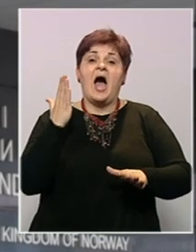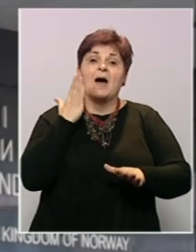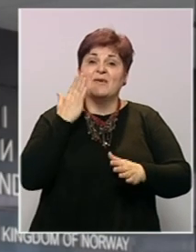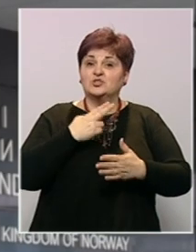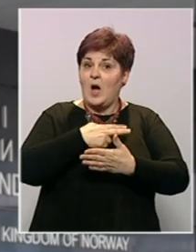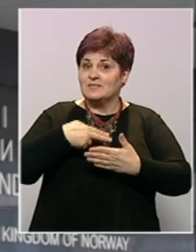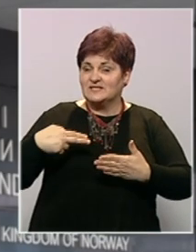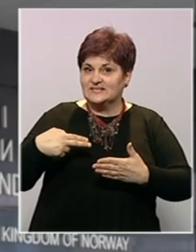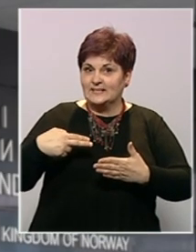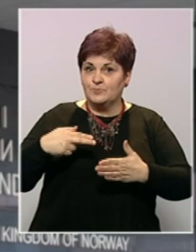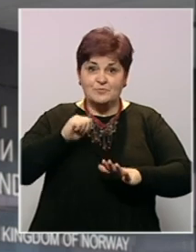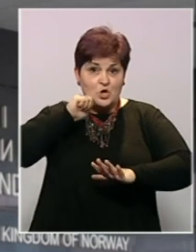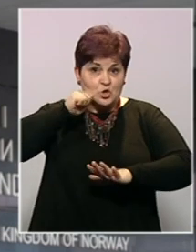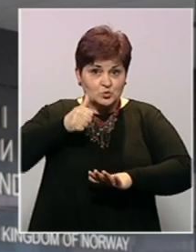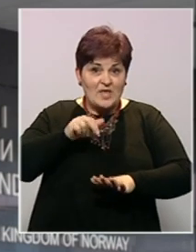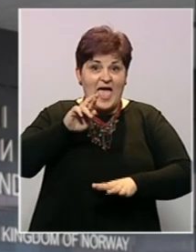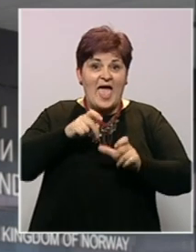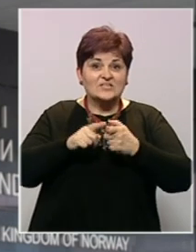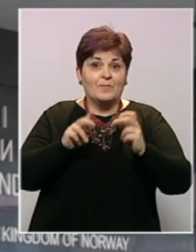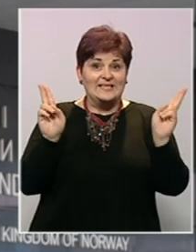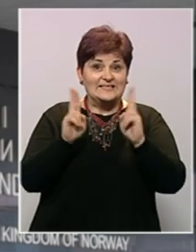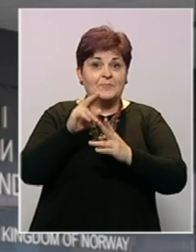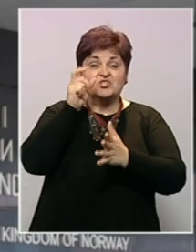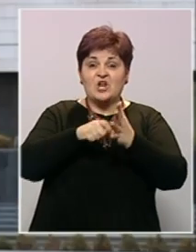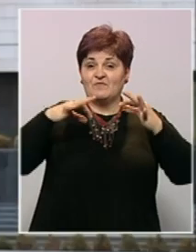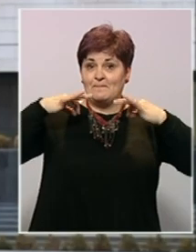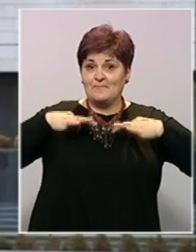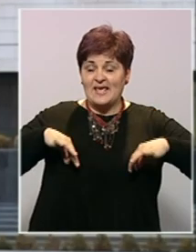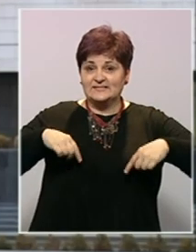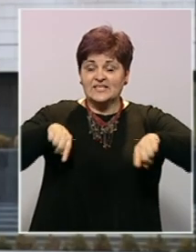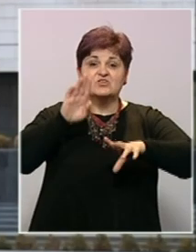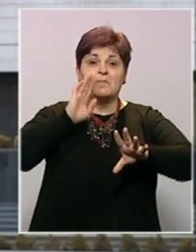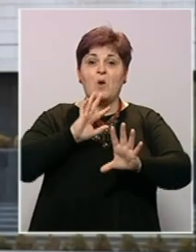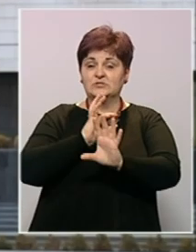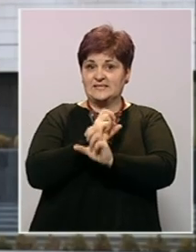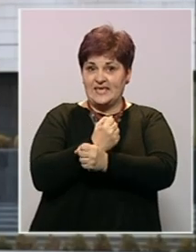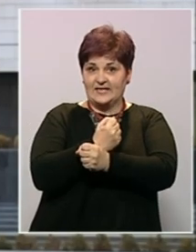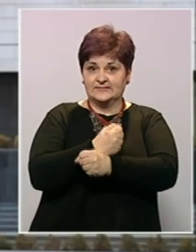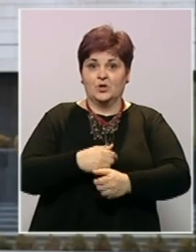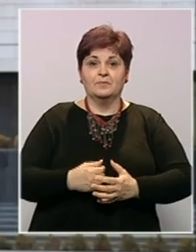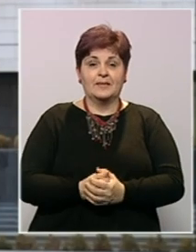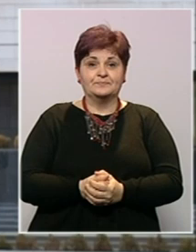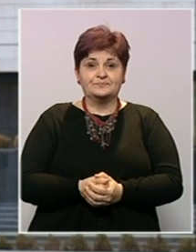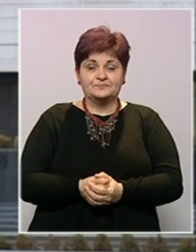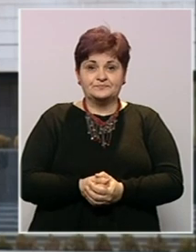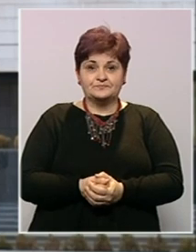zabrinjava američku administraciju. Sutra će se Escobar sastati sa članovima predsjedništva Bosne i Hercegovine.